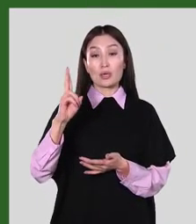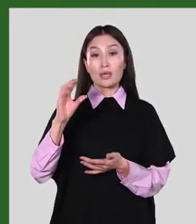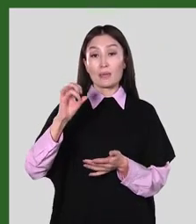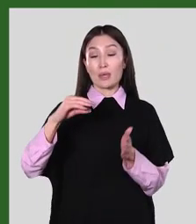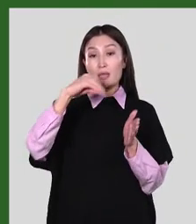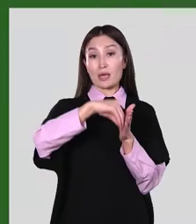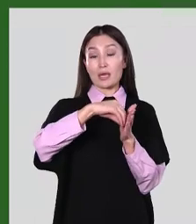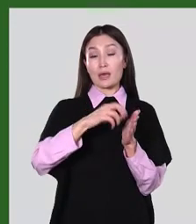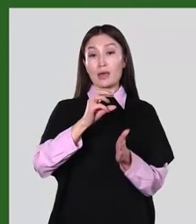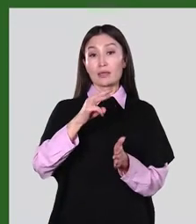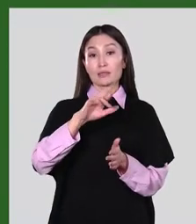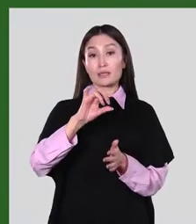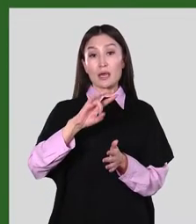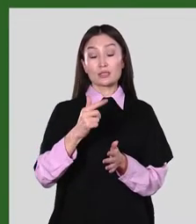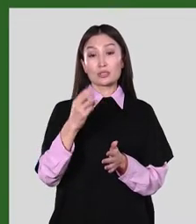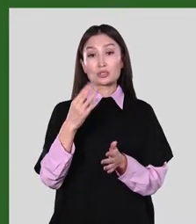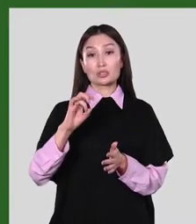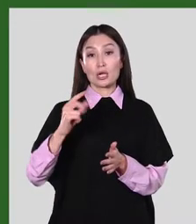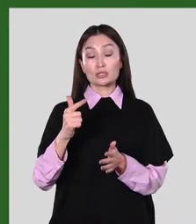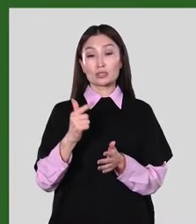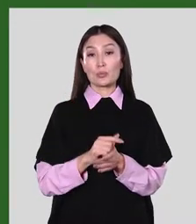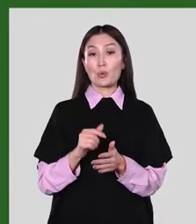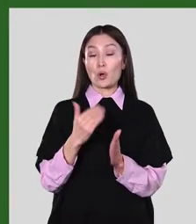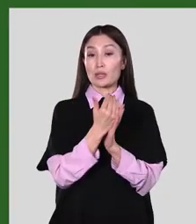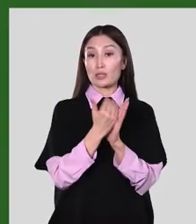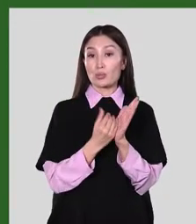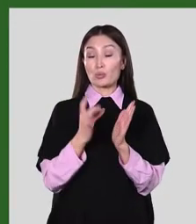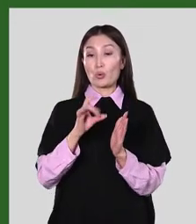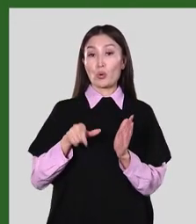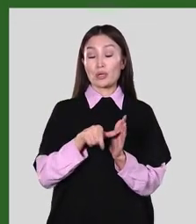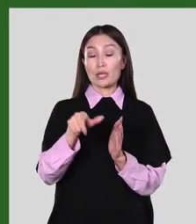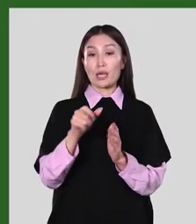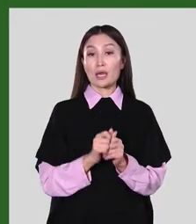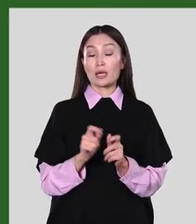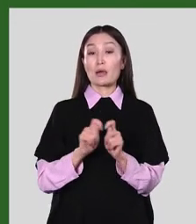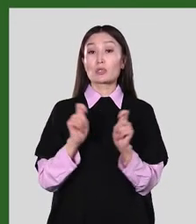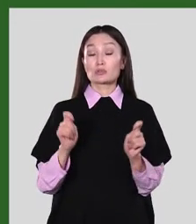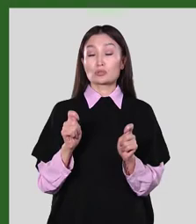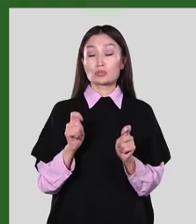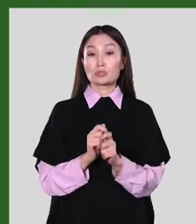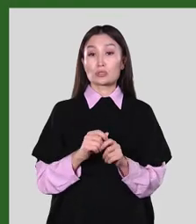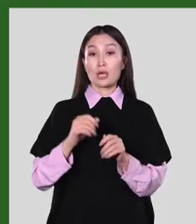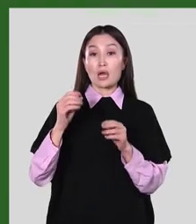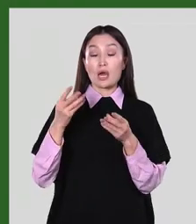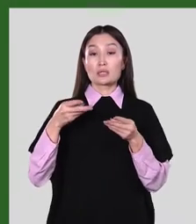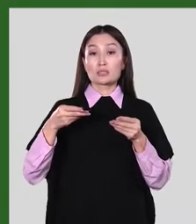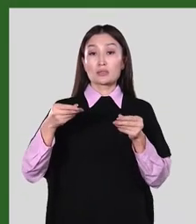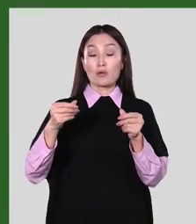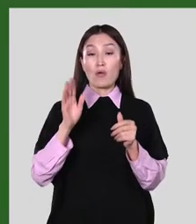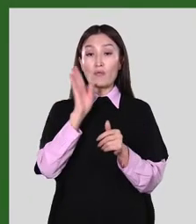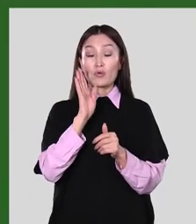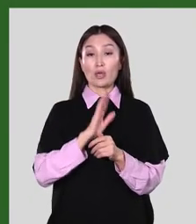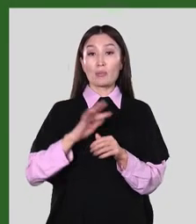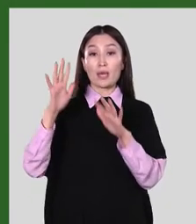к тем ханскому типу рек питающихся талыми водами ледников и снегов